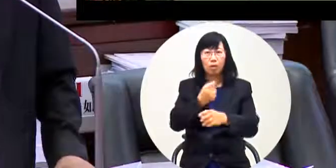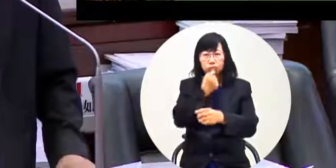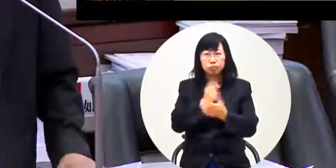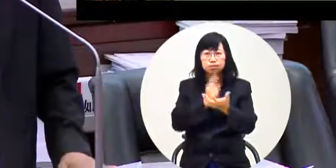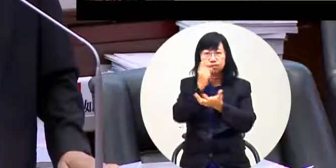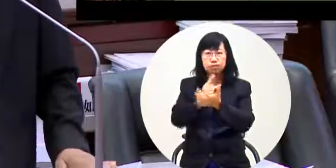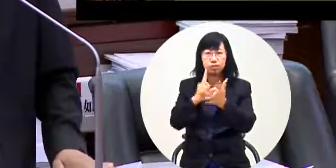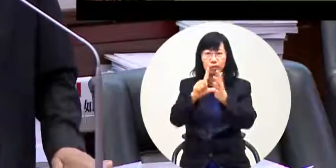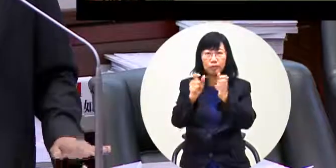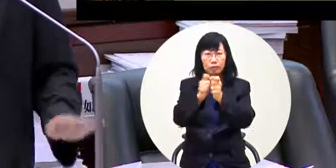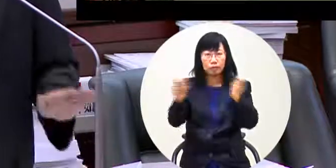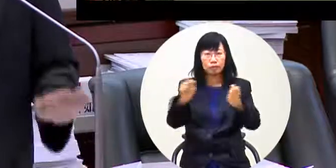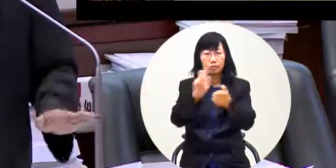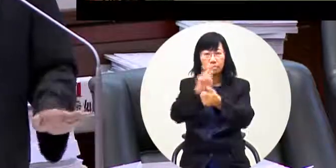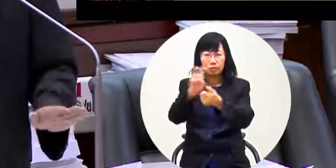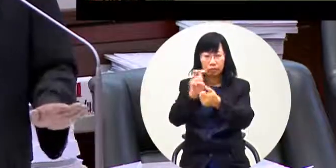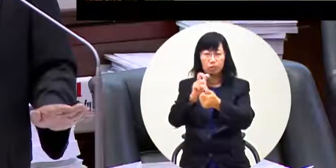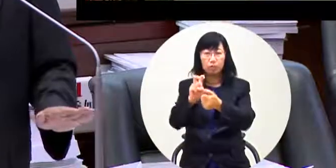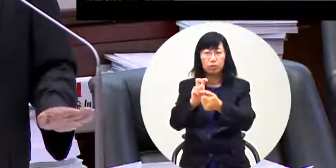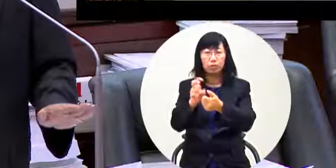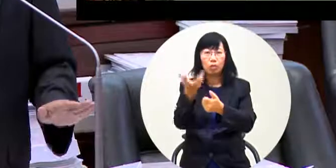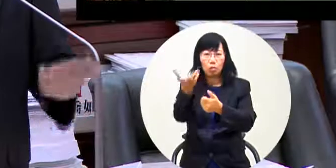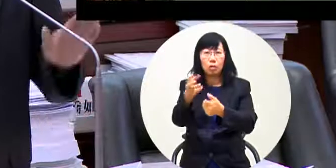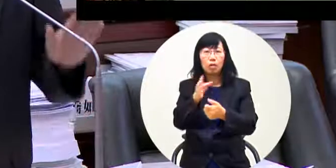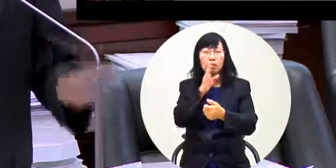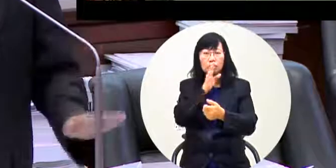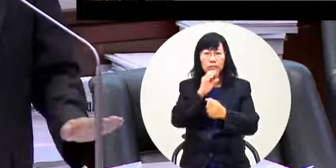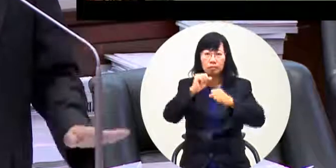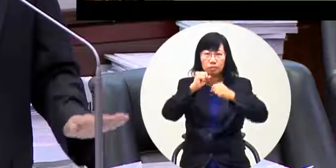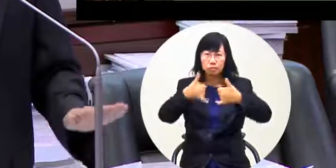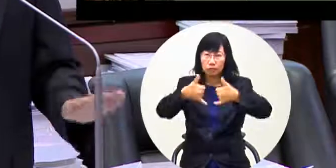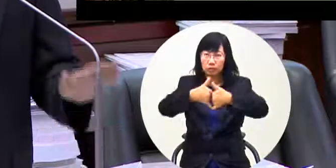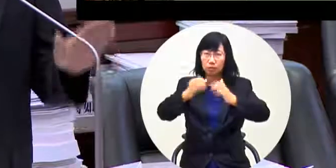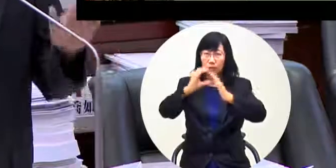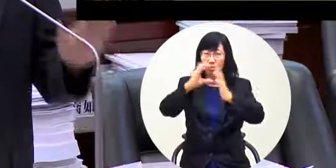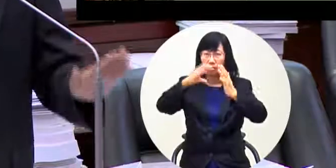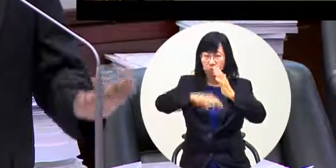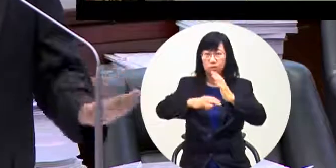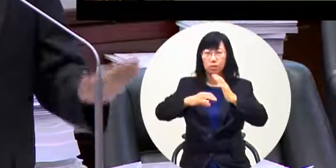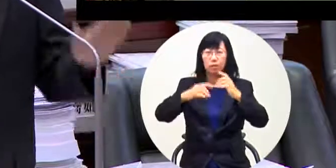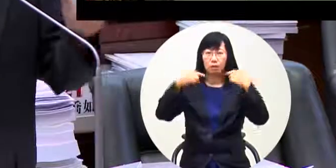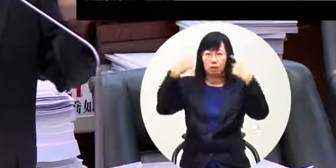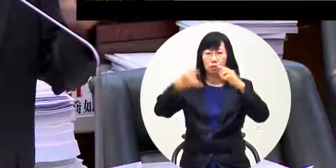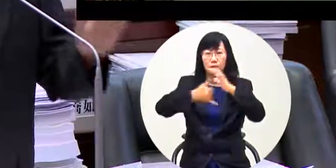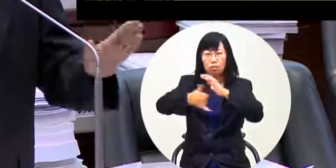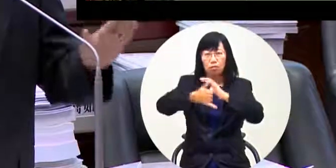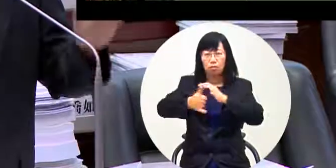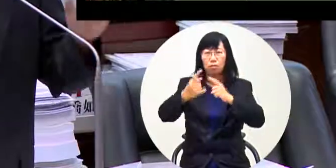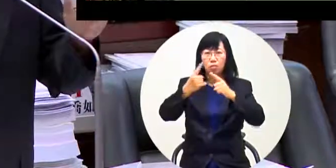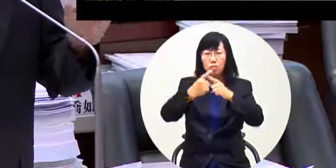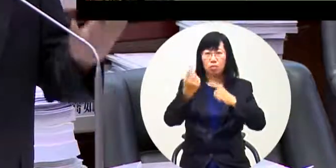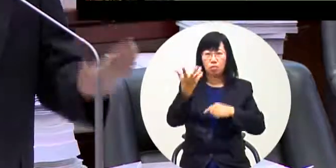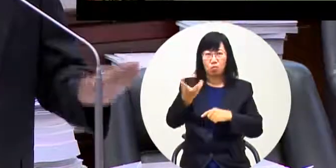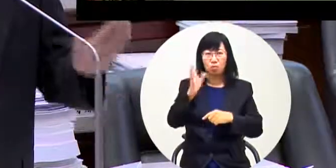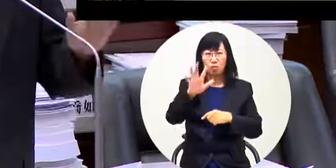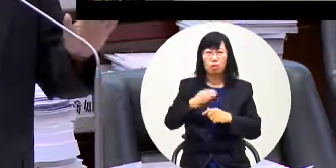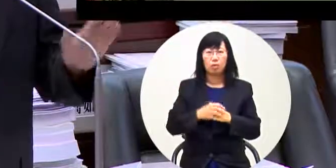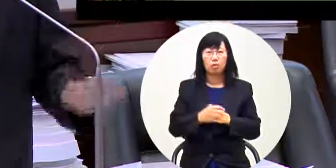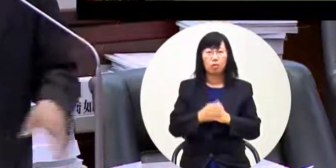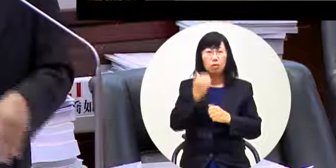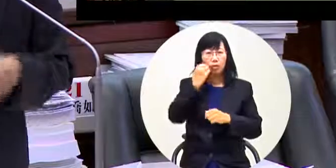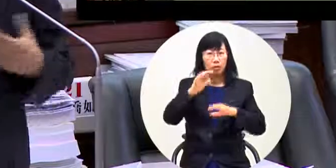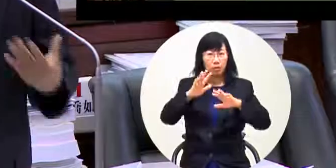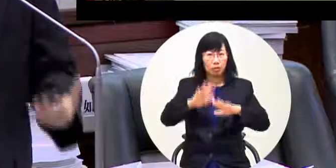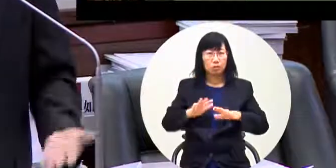常客。所以局长，我们都认为现有的第二点所谓的社政